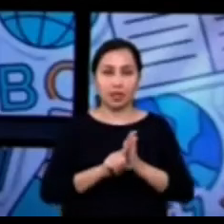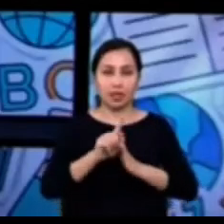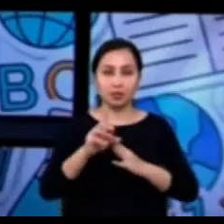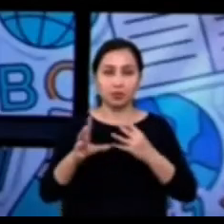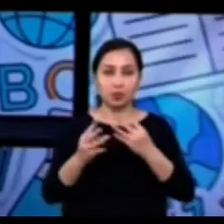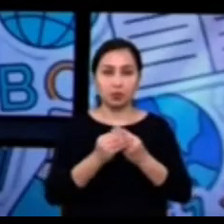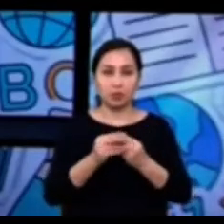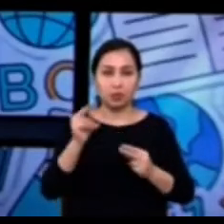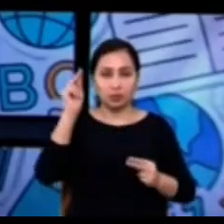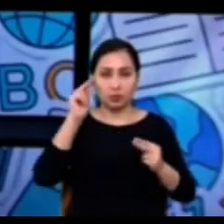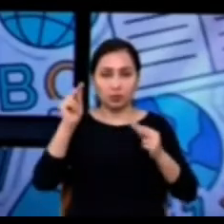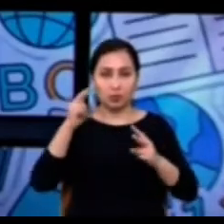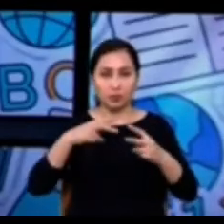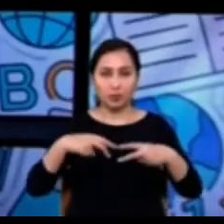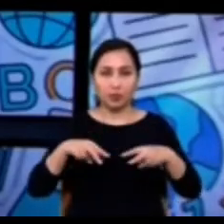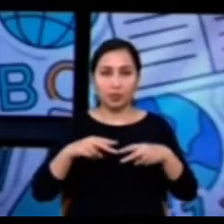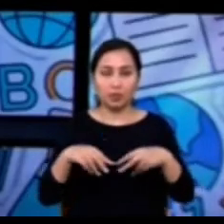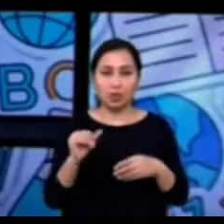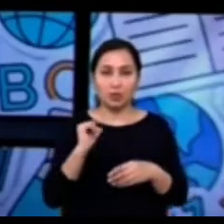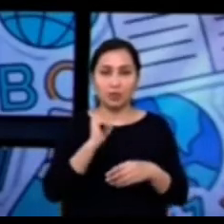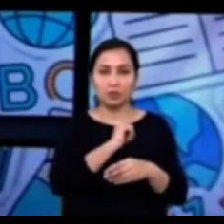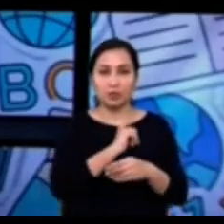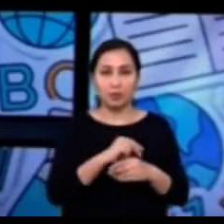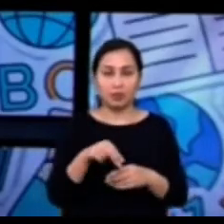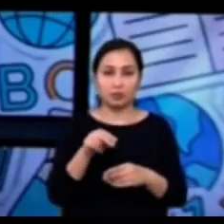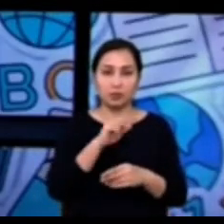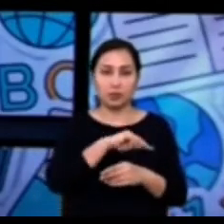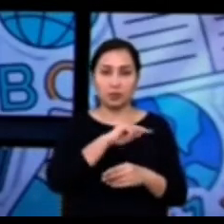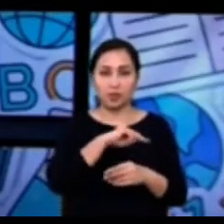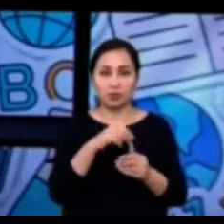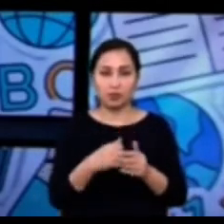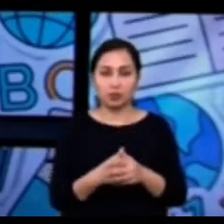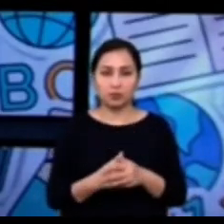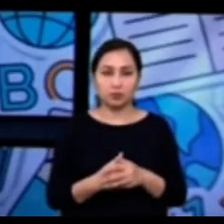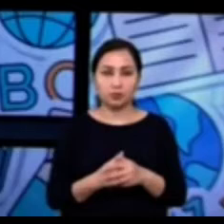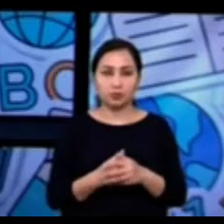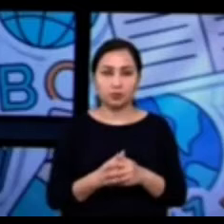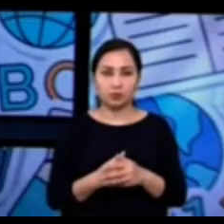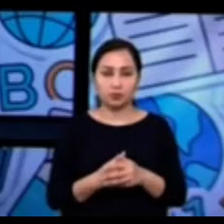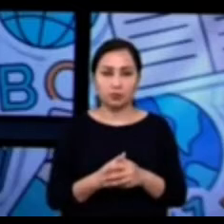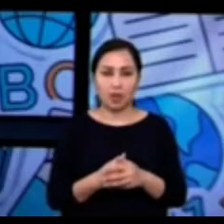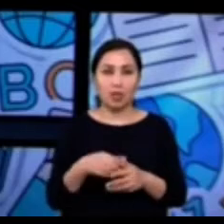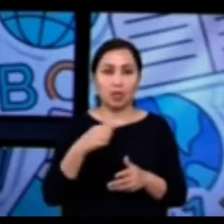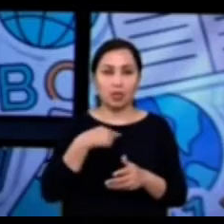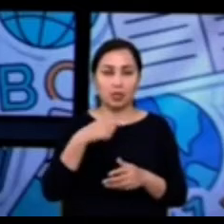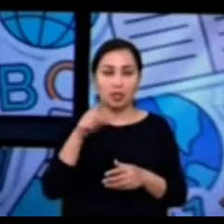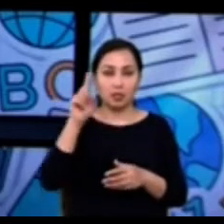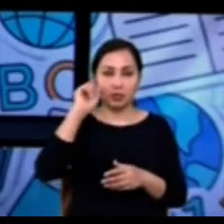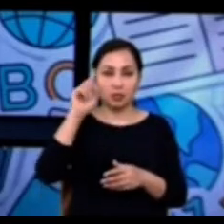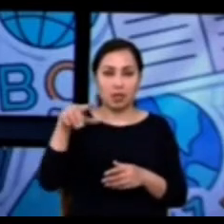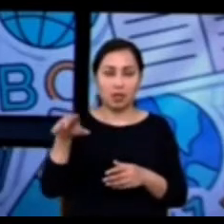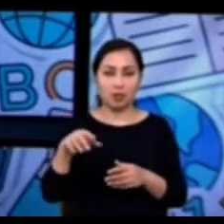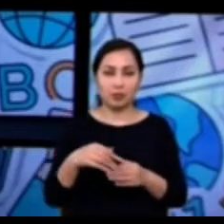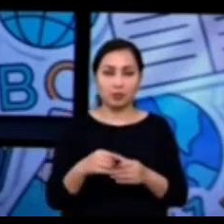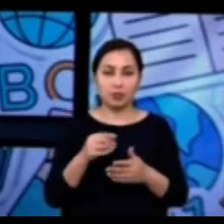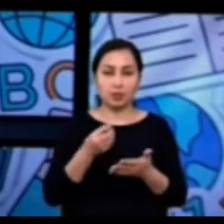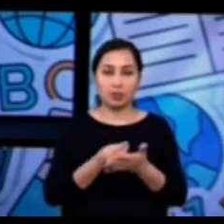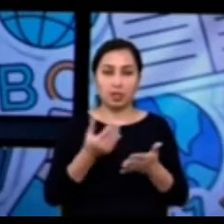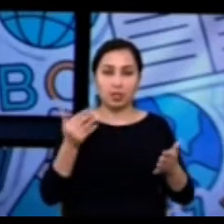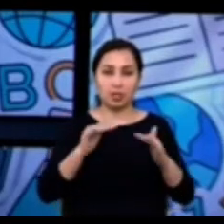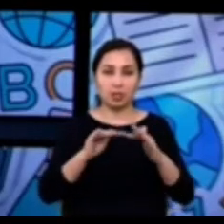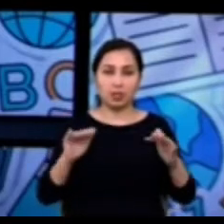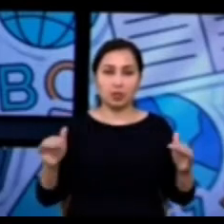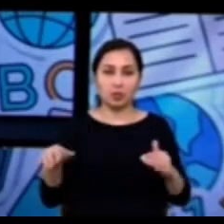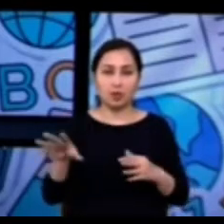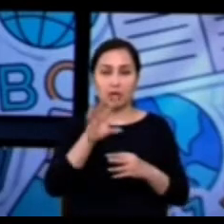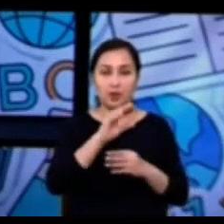Начнем мы наш урок с проверки самостоятельной работы. Я уверена, дорогие ребята,